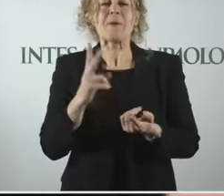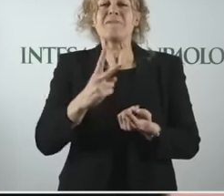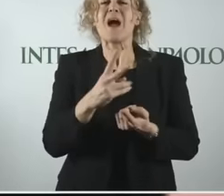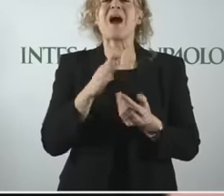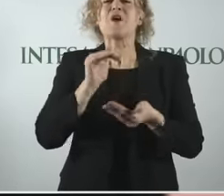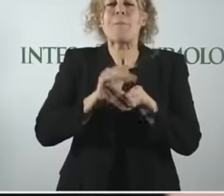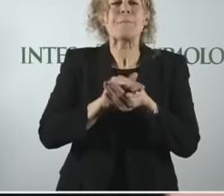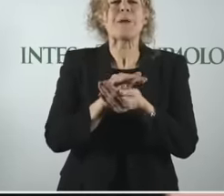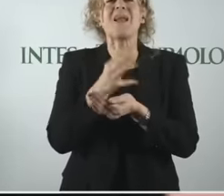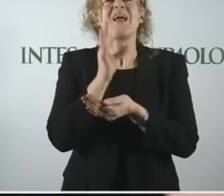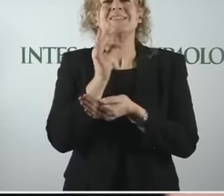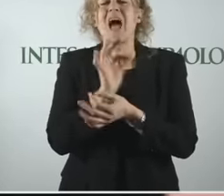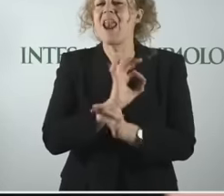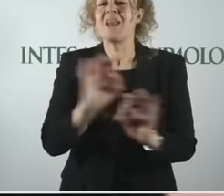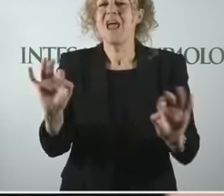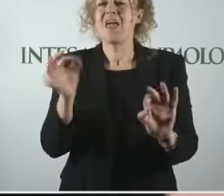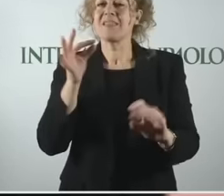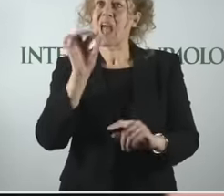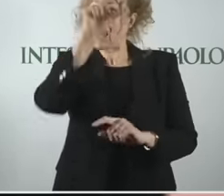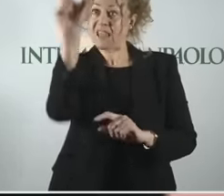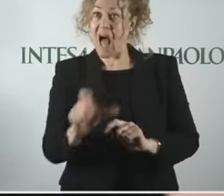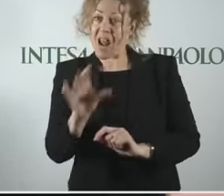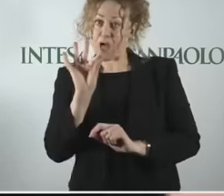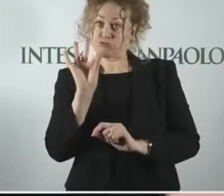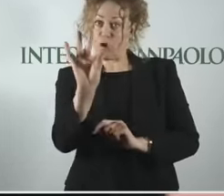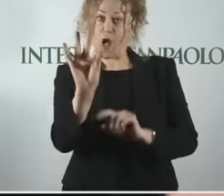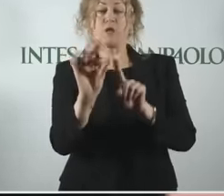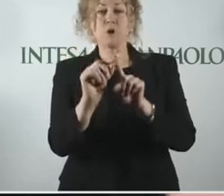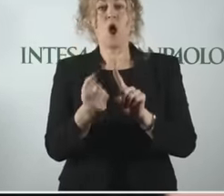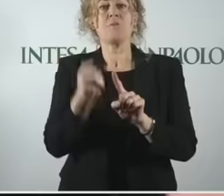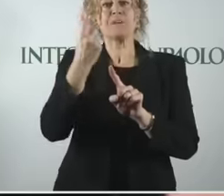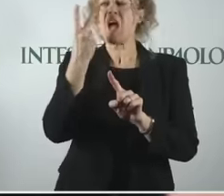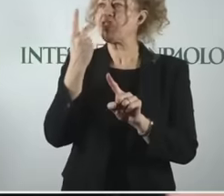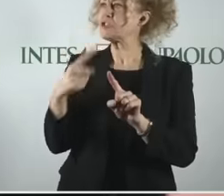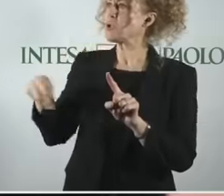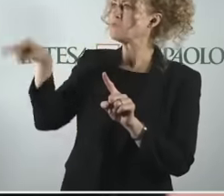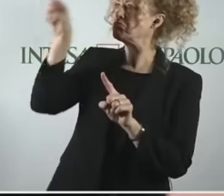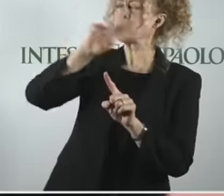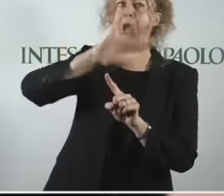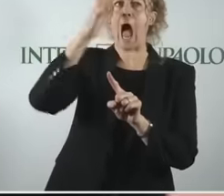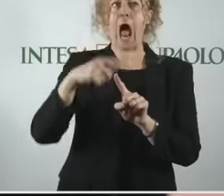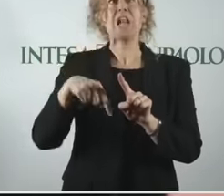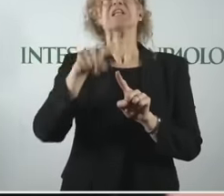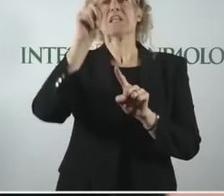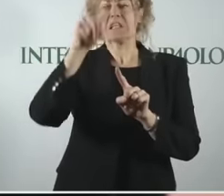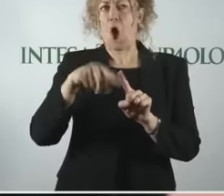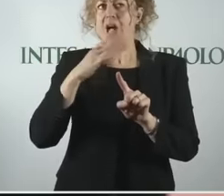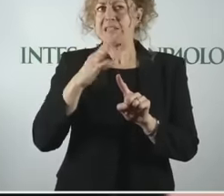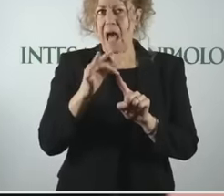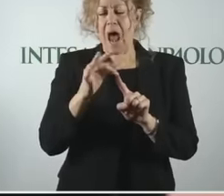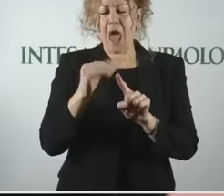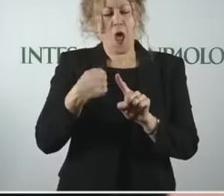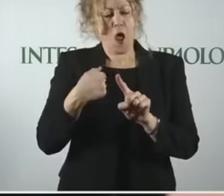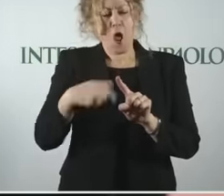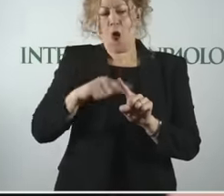sale quando nell'Italia centrale si sono accorti appunto che gli altri non lo fanno così sono nate una serie di